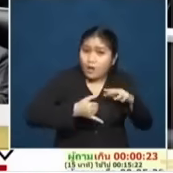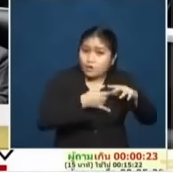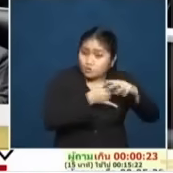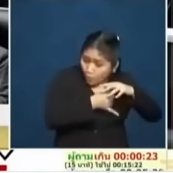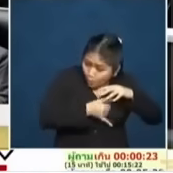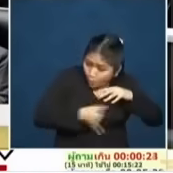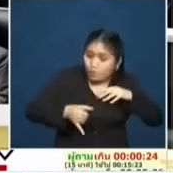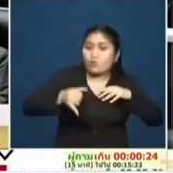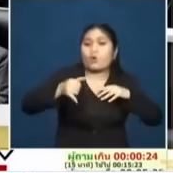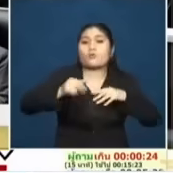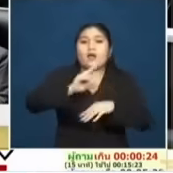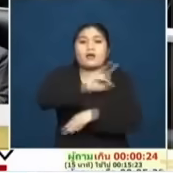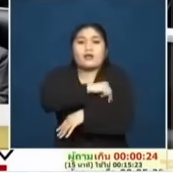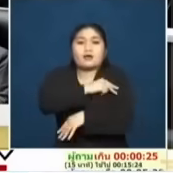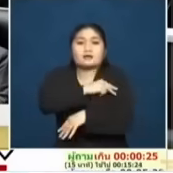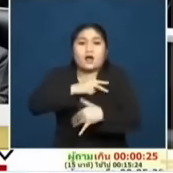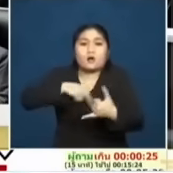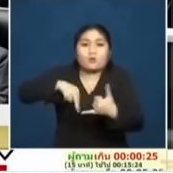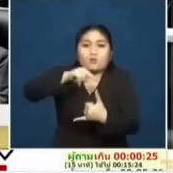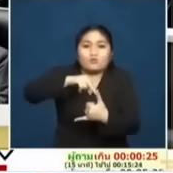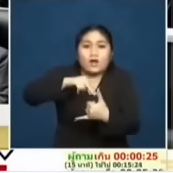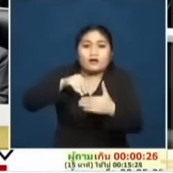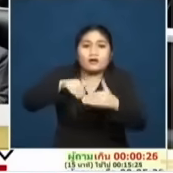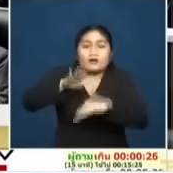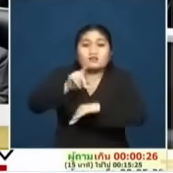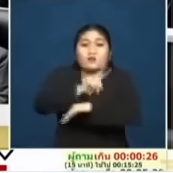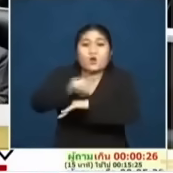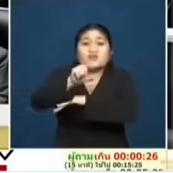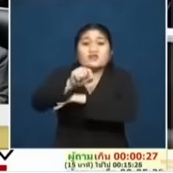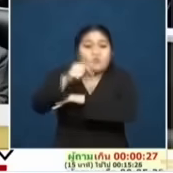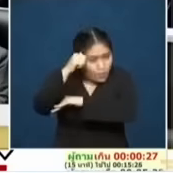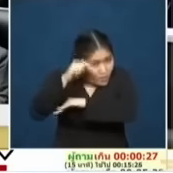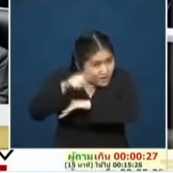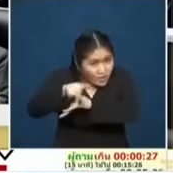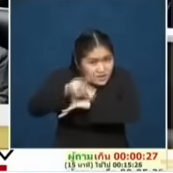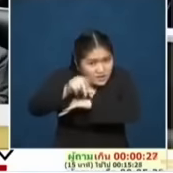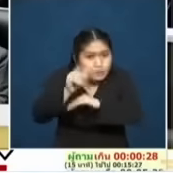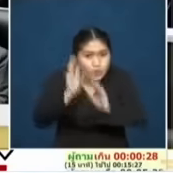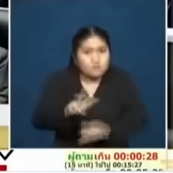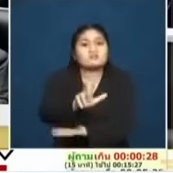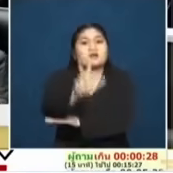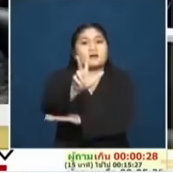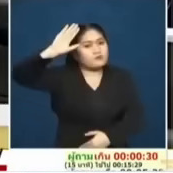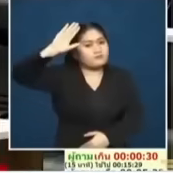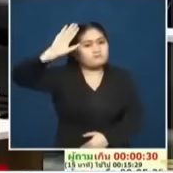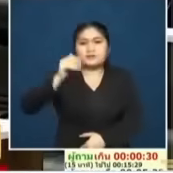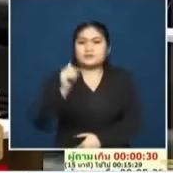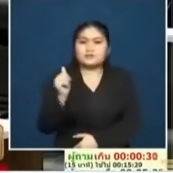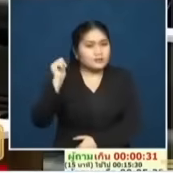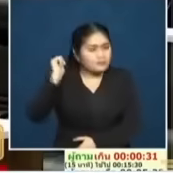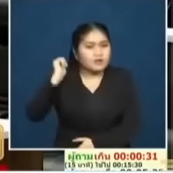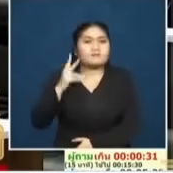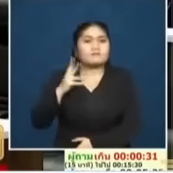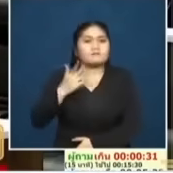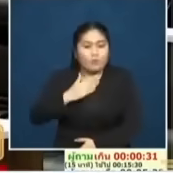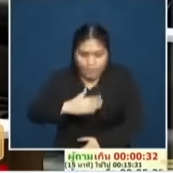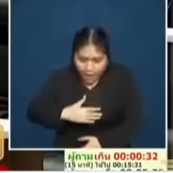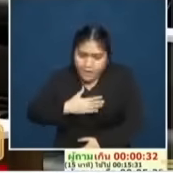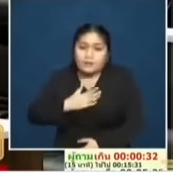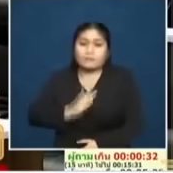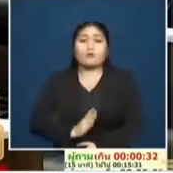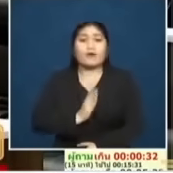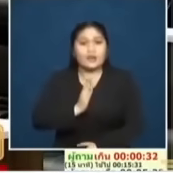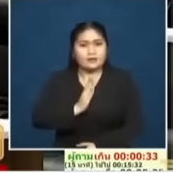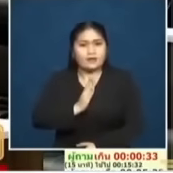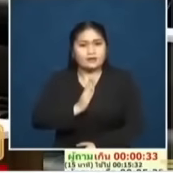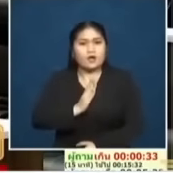วงกันเละเหมือนกันฮะเพราะว่าเริ่มมีการใช้วาทกรรมเสียดสีกัน ซัดกันนัวค่ะ คือตอนแรกเนี่ยก็พูดถึงเรื่องประ